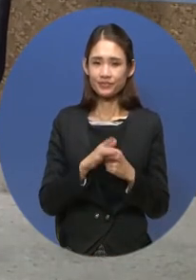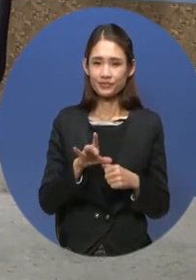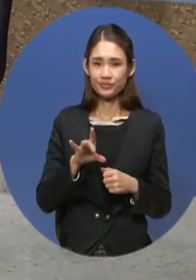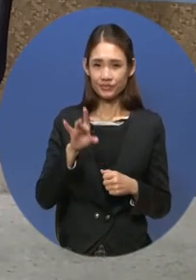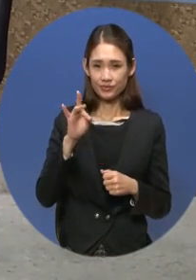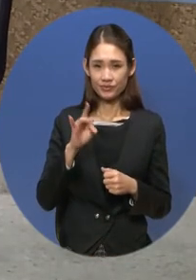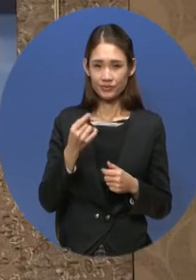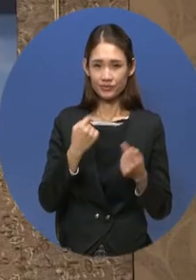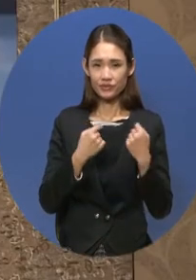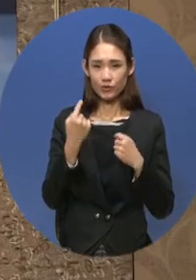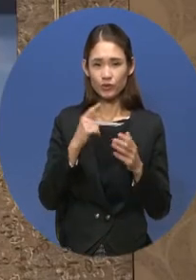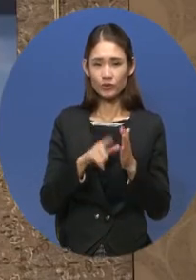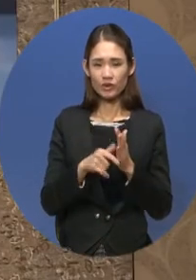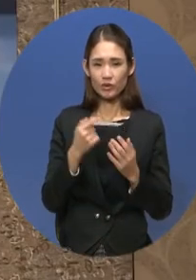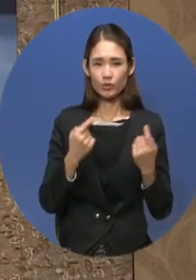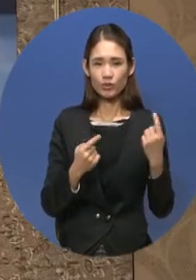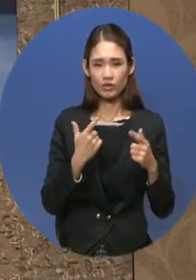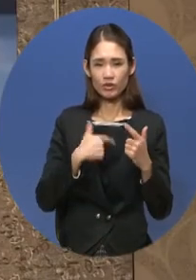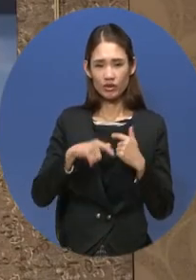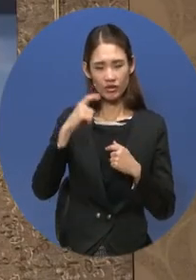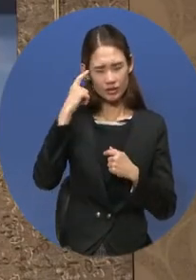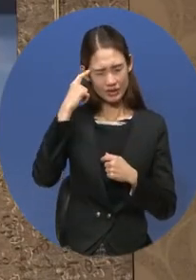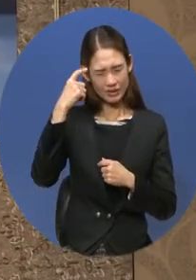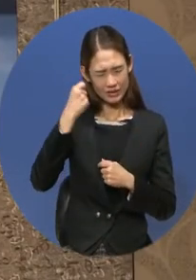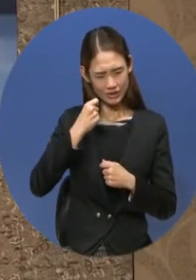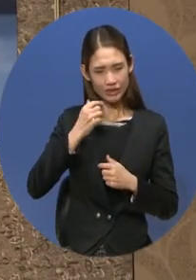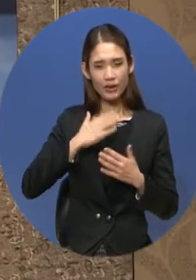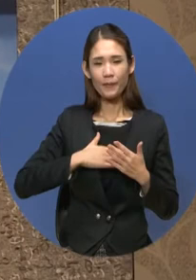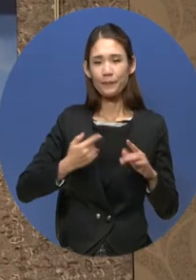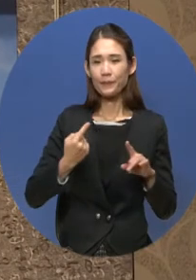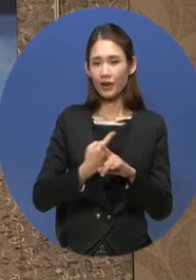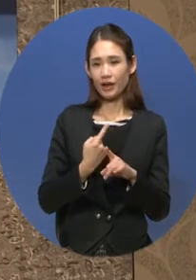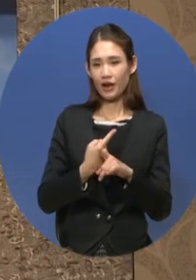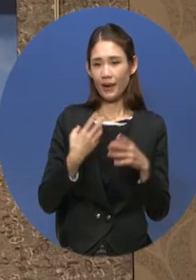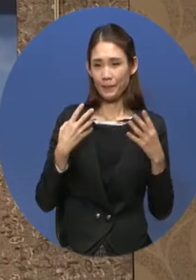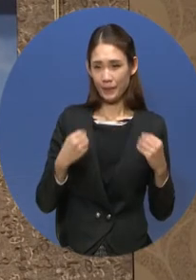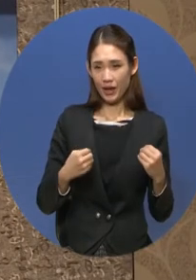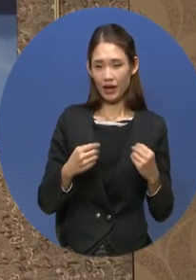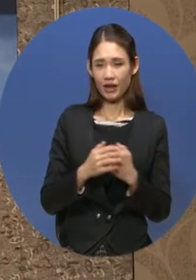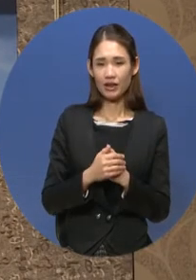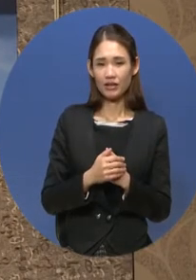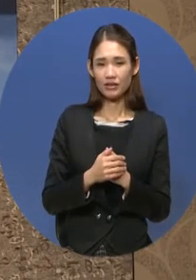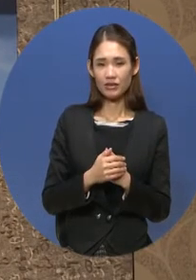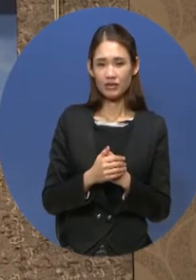처음에 들어올 때보다는 인식이 많이 좋아지긴 했죠. 많이 이제 좋아지긴 했는데,